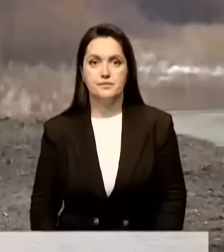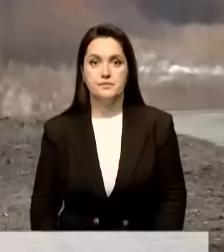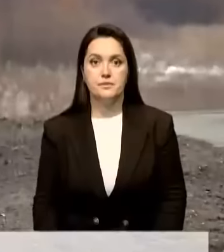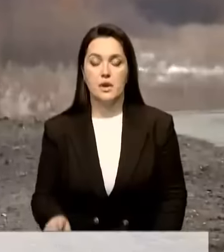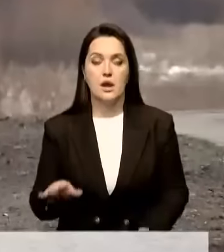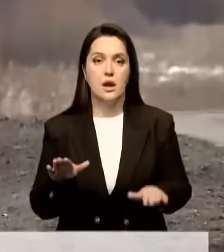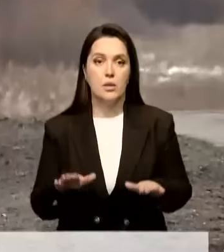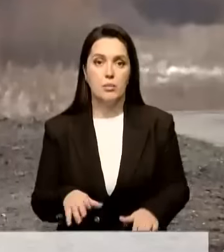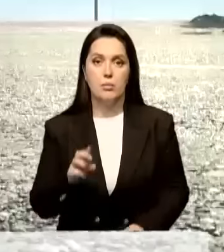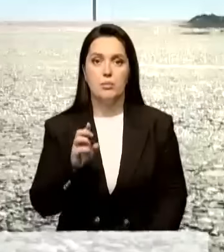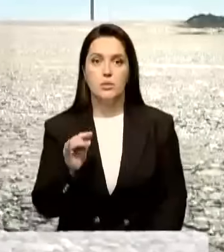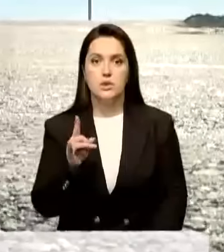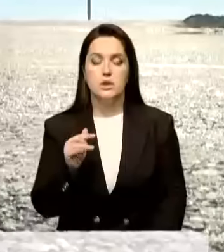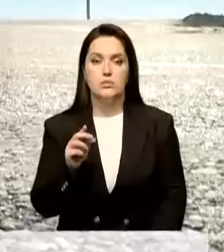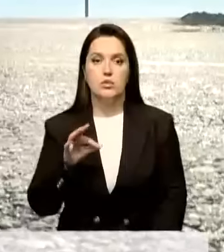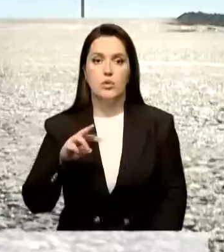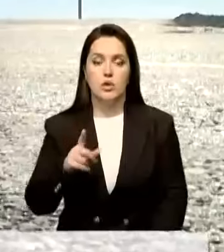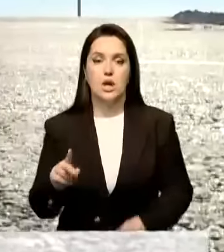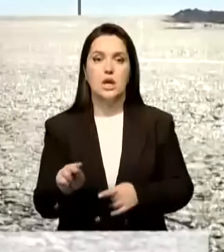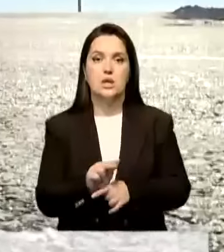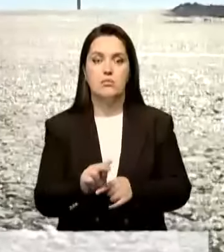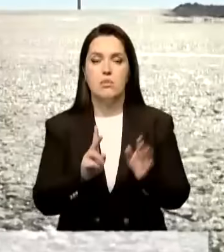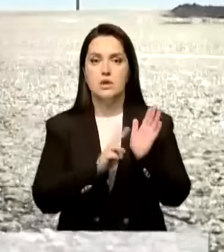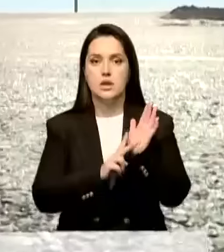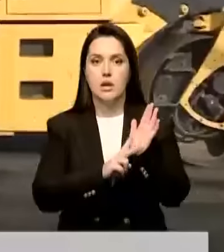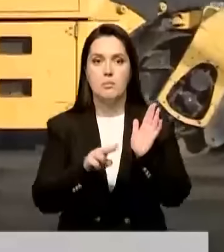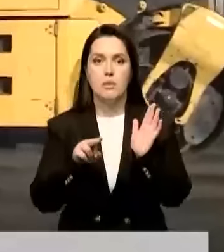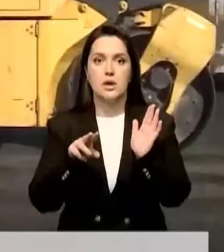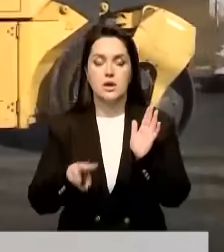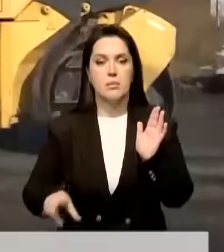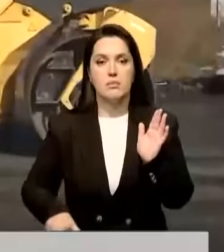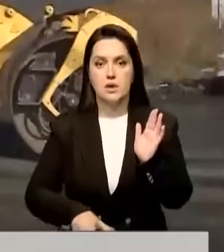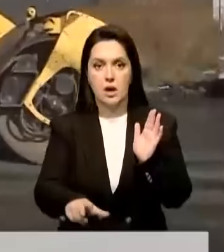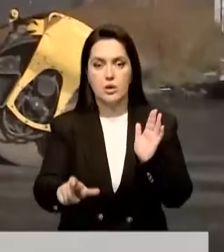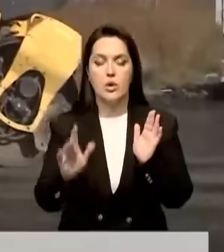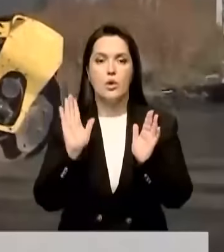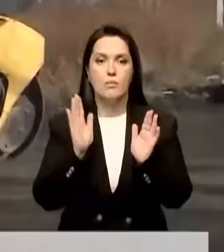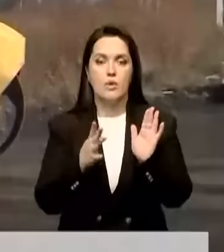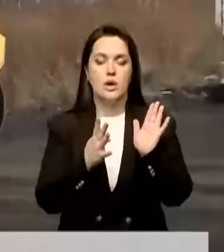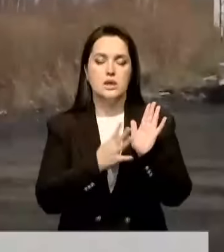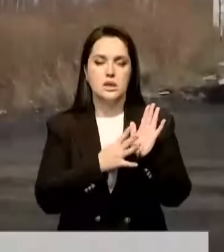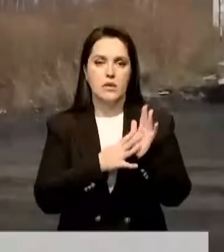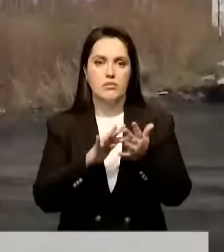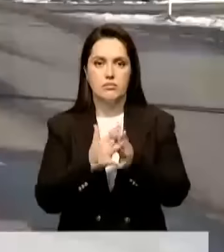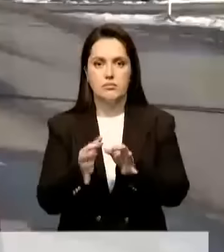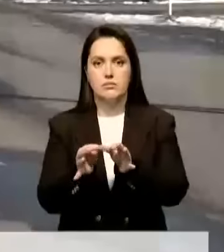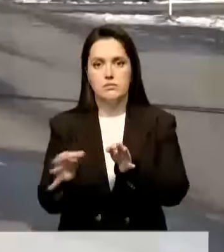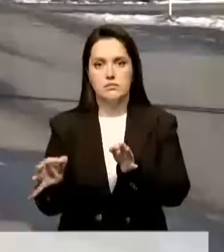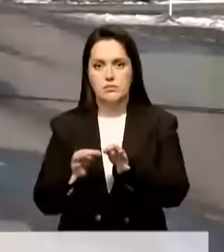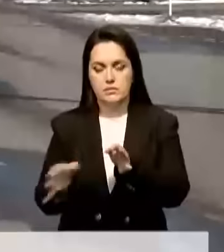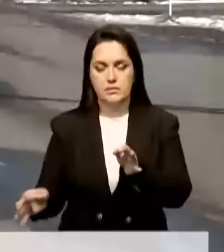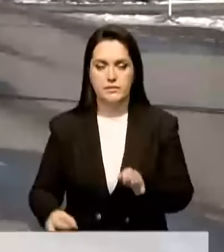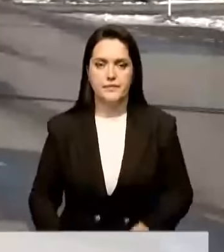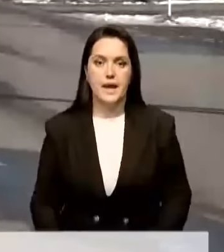участке трассы в Усункольском районе ремонтируют 70 километров дорожного полотна. Вдоль него расположены 9 населенных пунктов. В этом